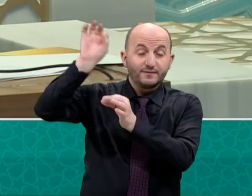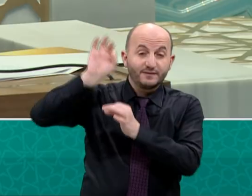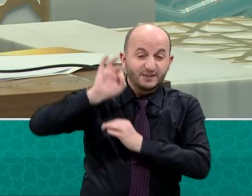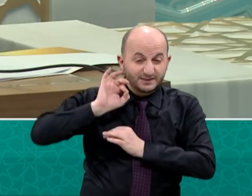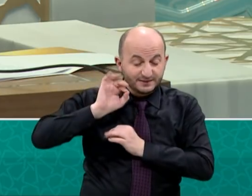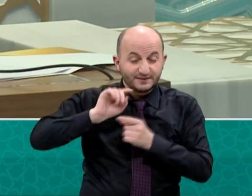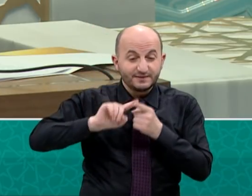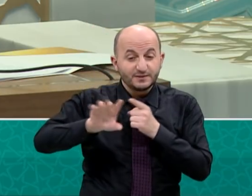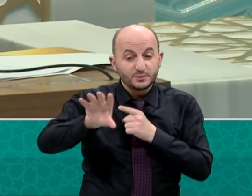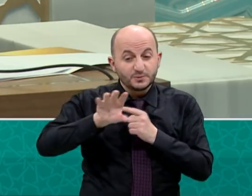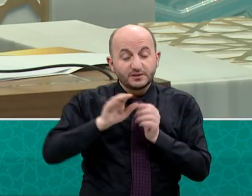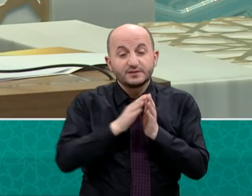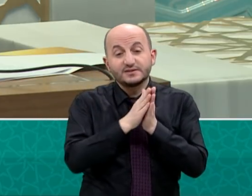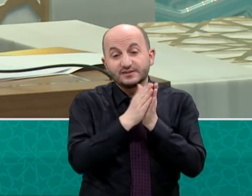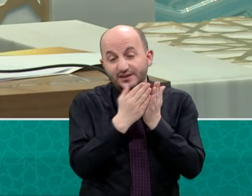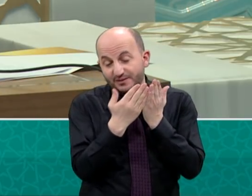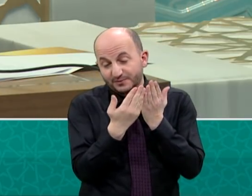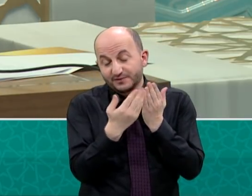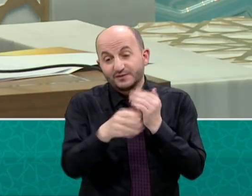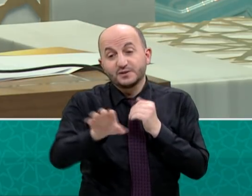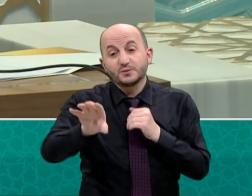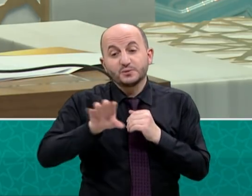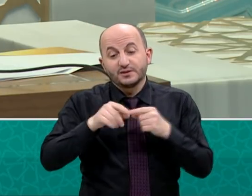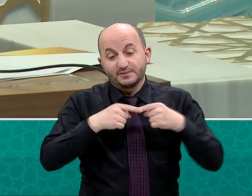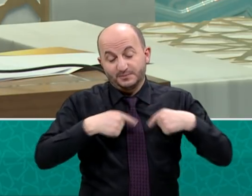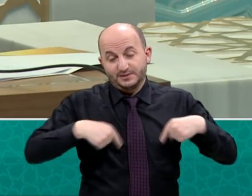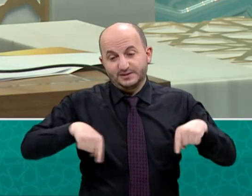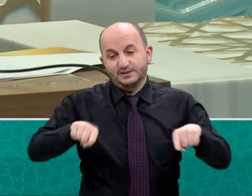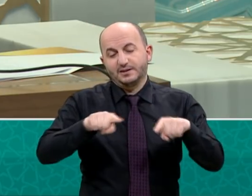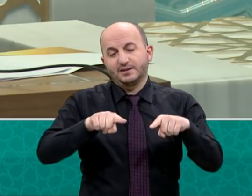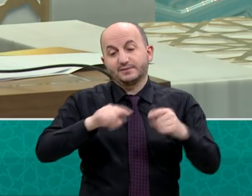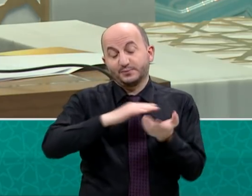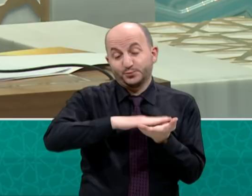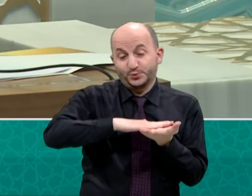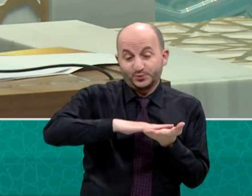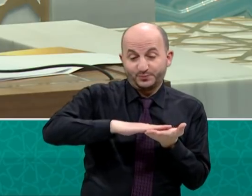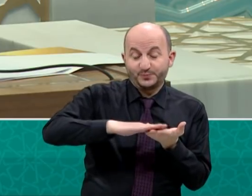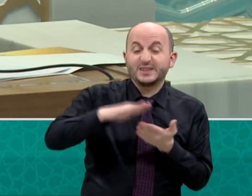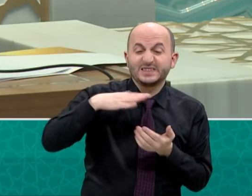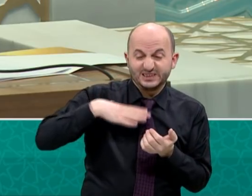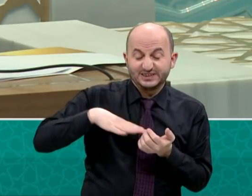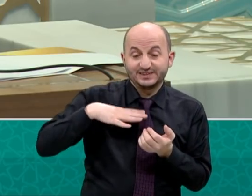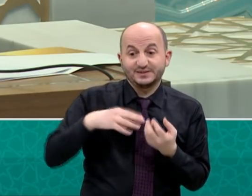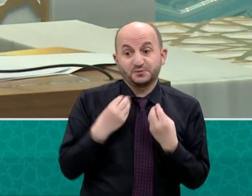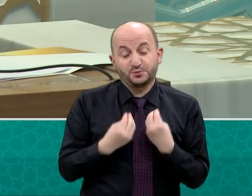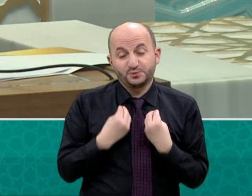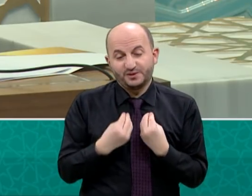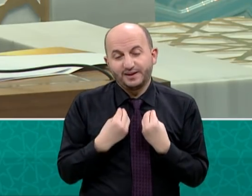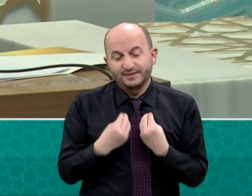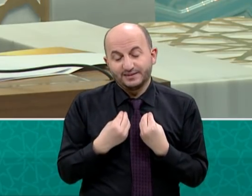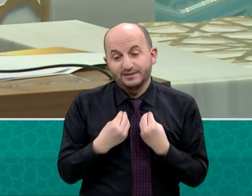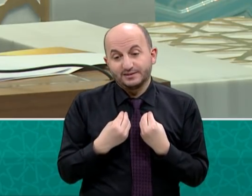sünnetin, kitabın ve sünnetin bizlerde sağlamak istediği o güzelliklerin bir